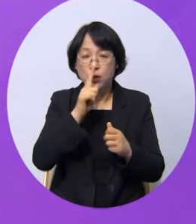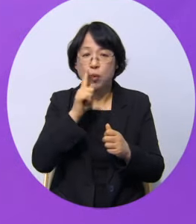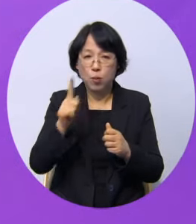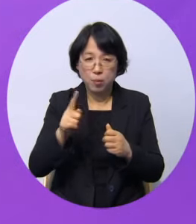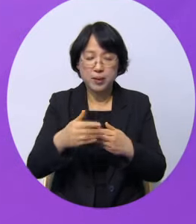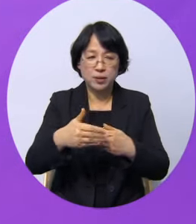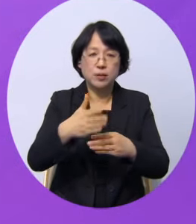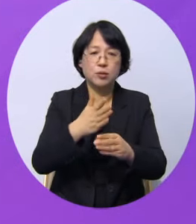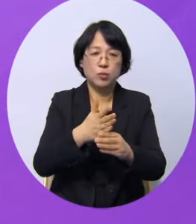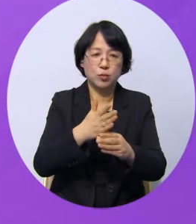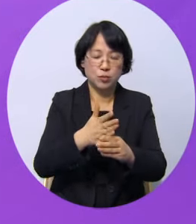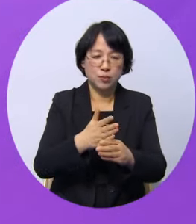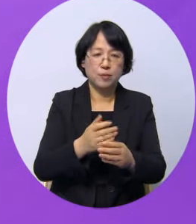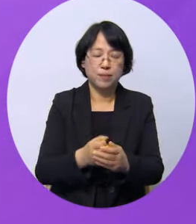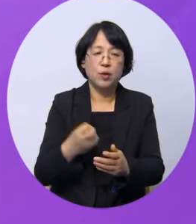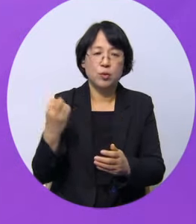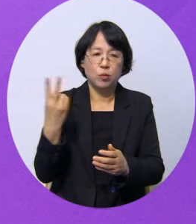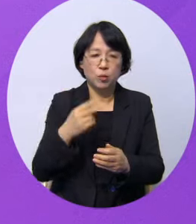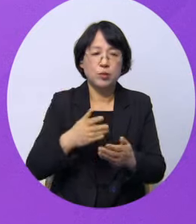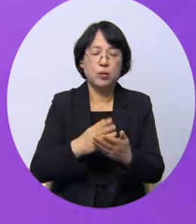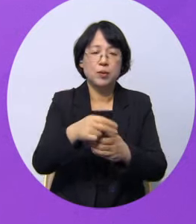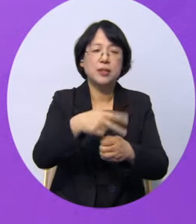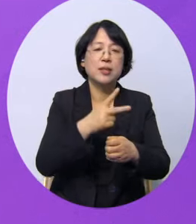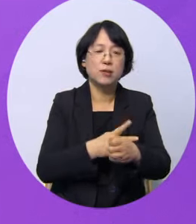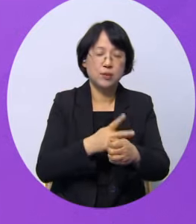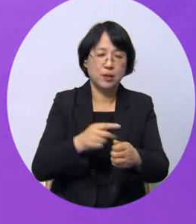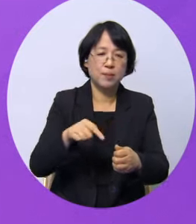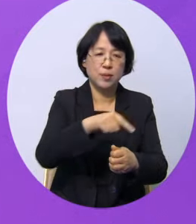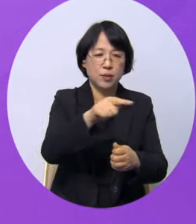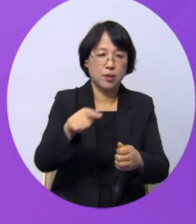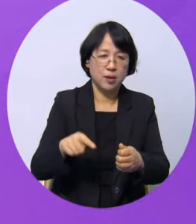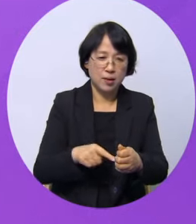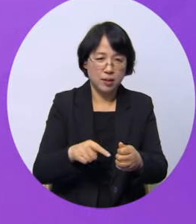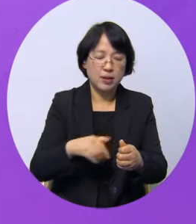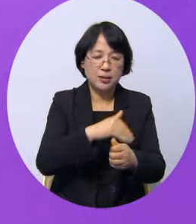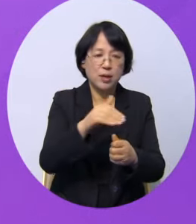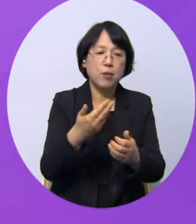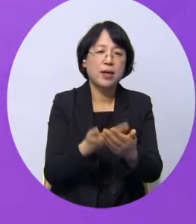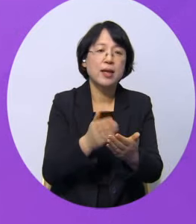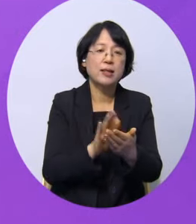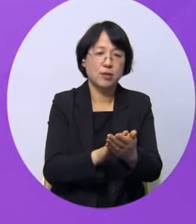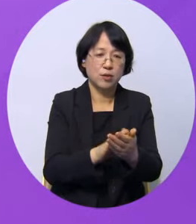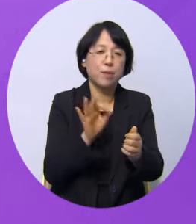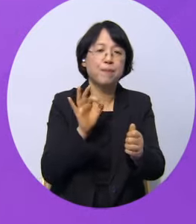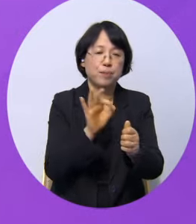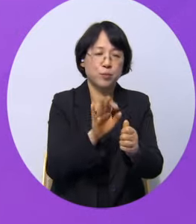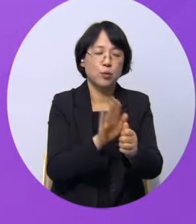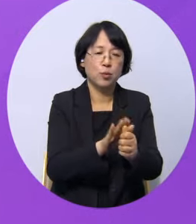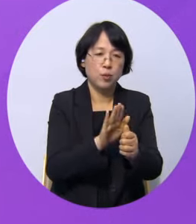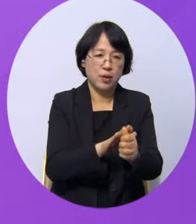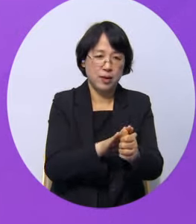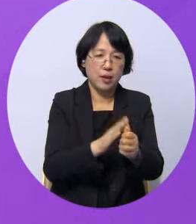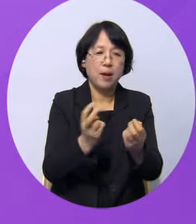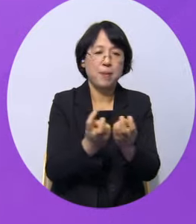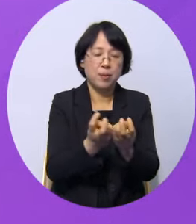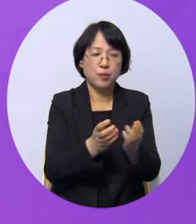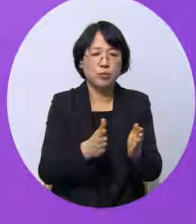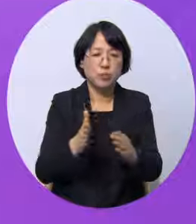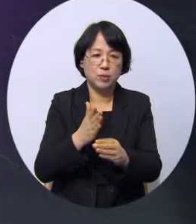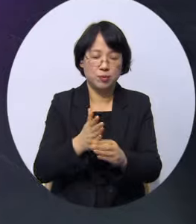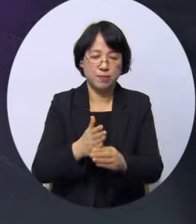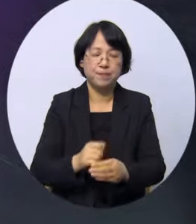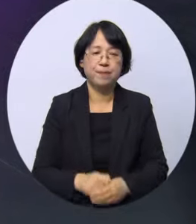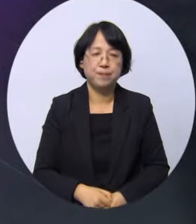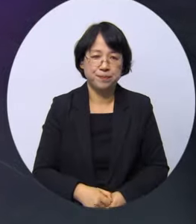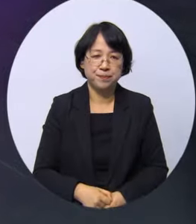전공의들의 처우 개선을 위한 방안도 마련해서 추진하고 있습니다 취재기자와 함께 상황을 좀더 자세히 짚어보겠습니다